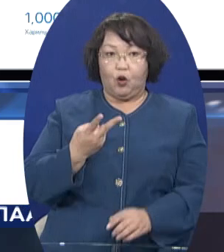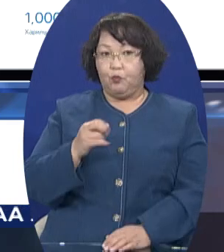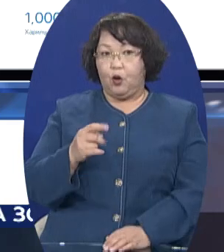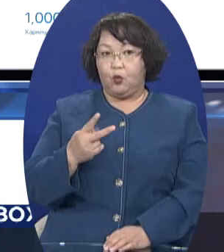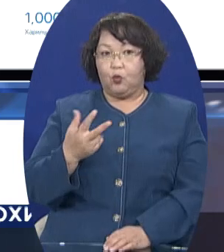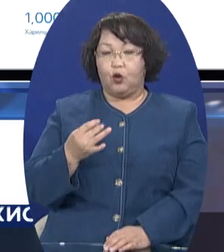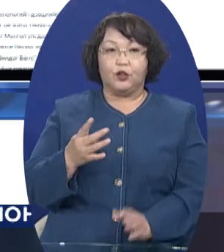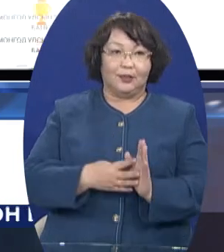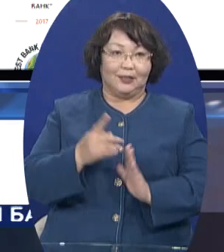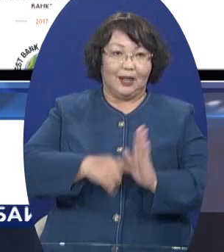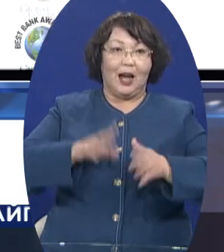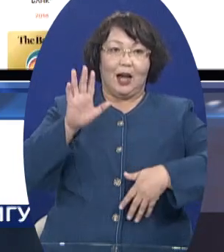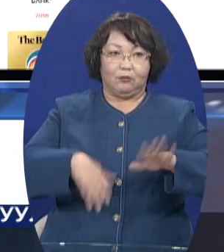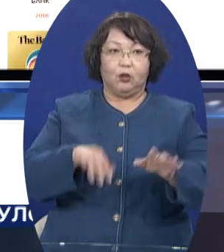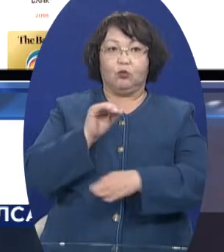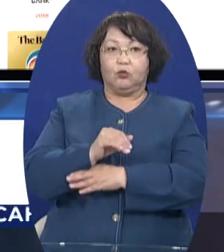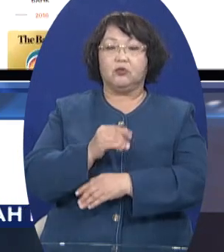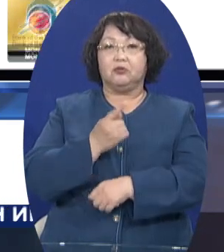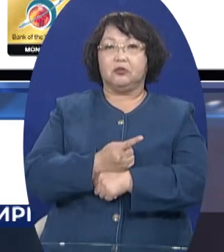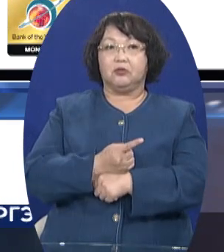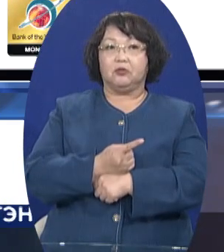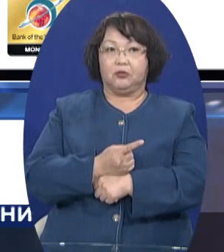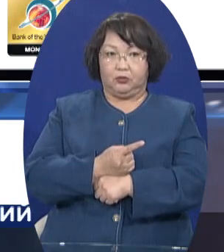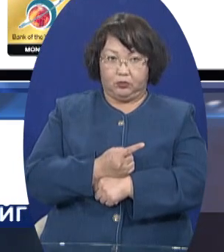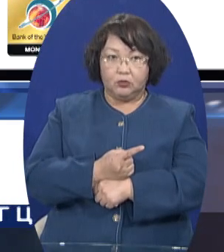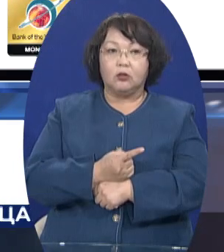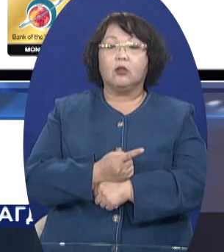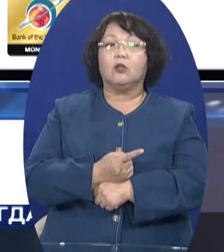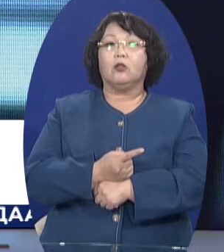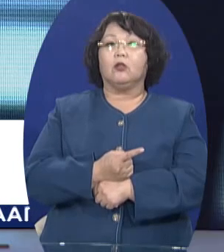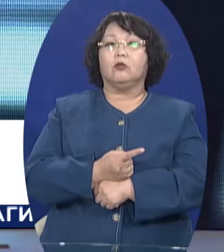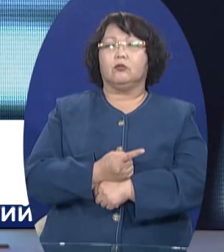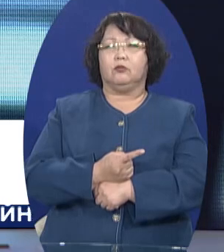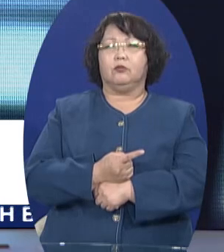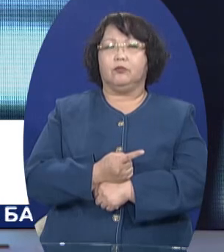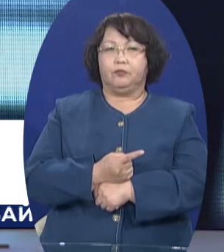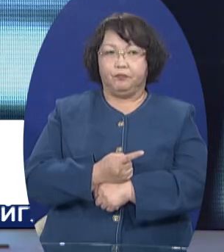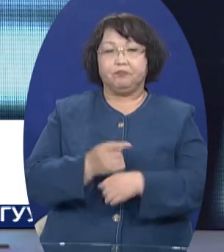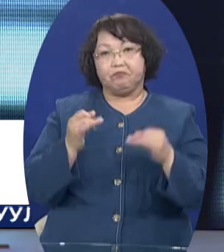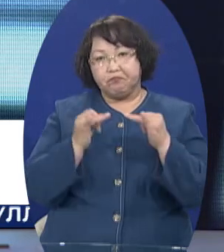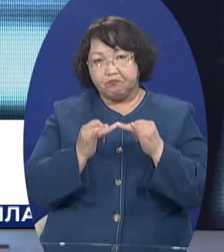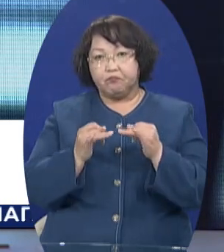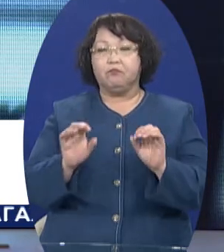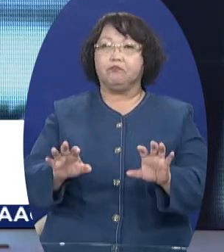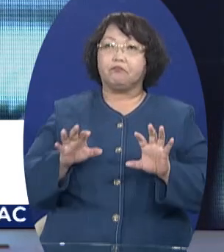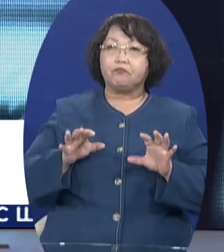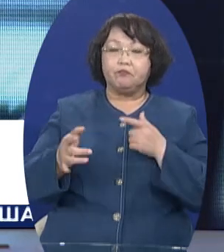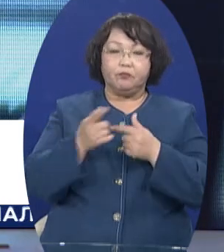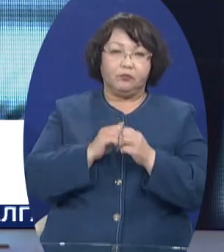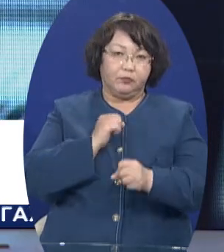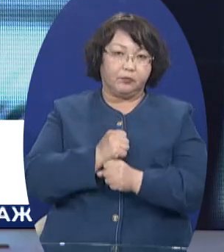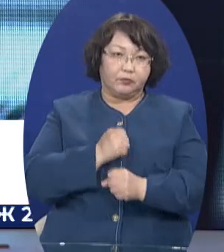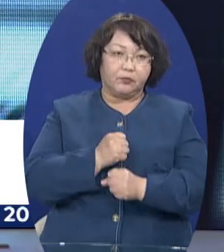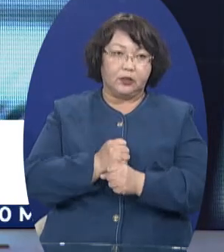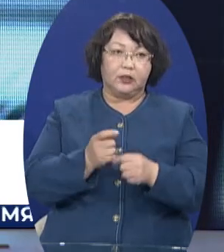9-р сарын 15-ны өдрийн 13 цагт Blue Sky зочд буудлын Diamond хурлын танхимд цахимаар болон танхимаар явагдах юм. Хуралд оролцох хувьцаа эзэмшигчдийн